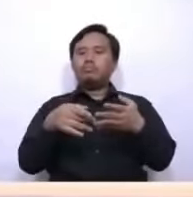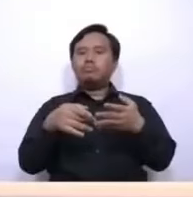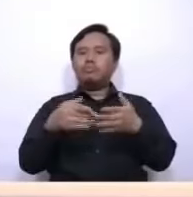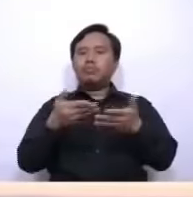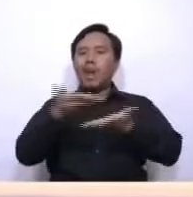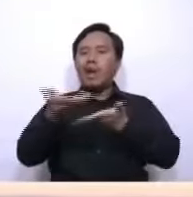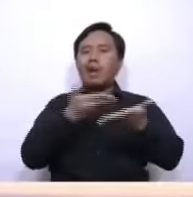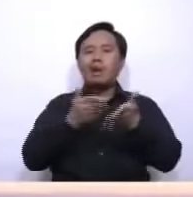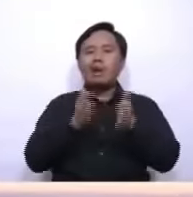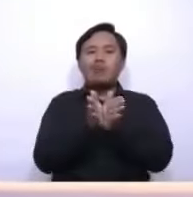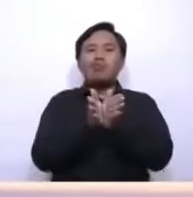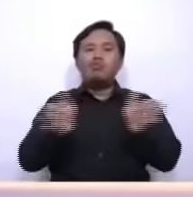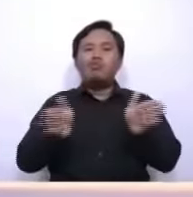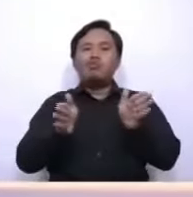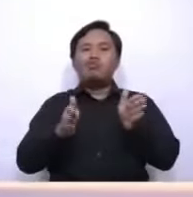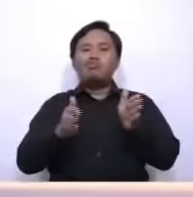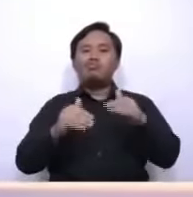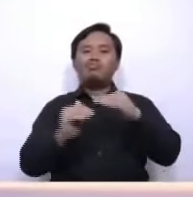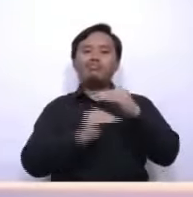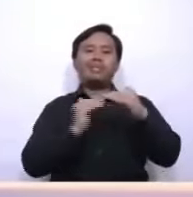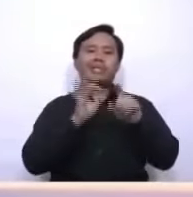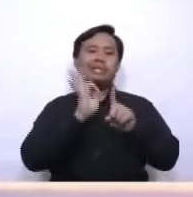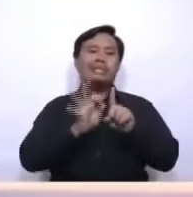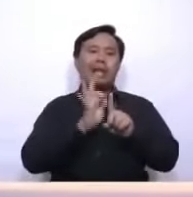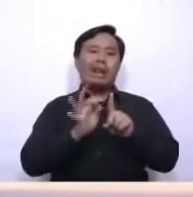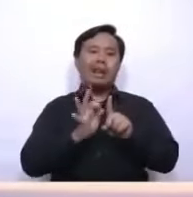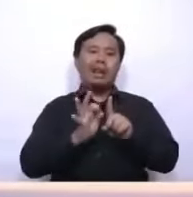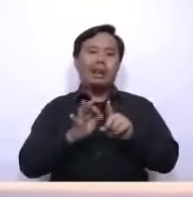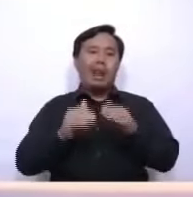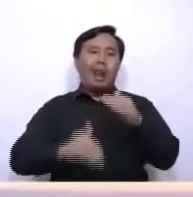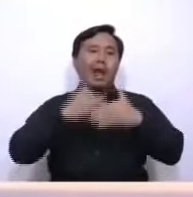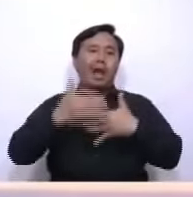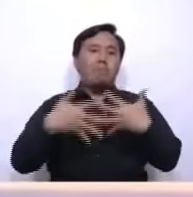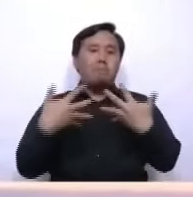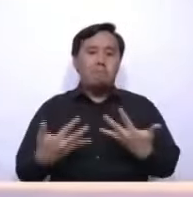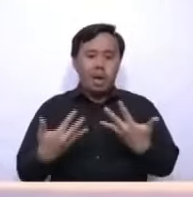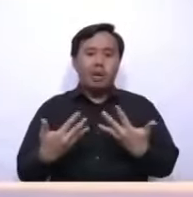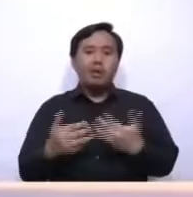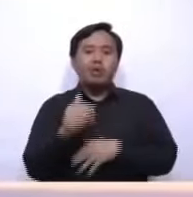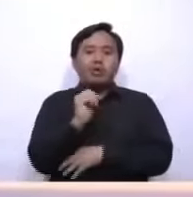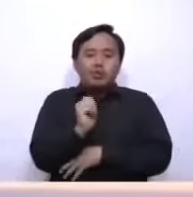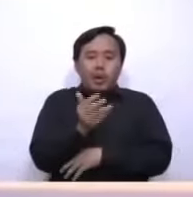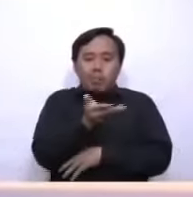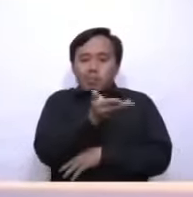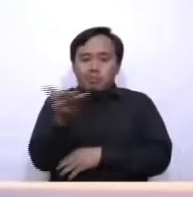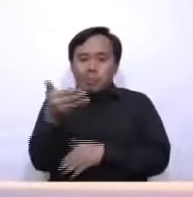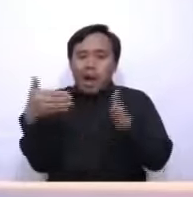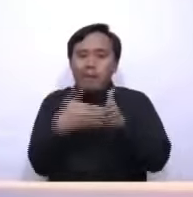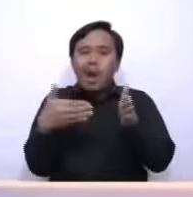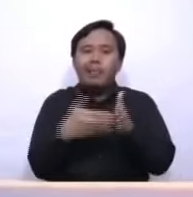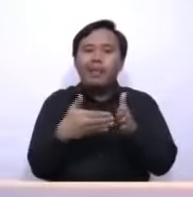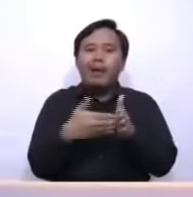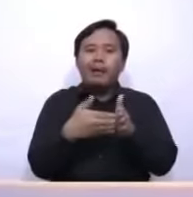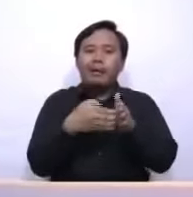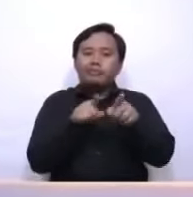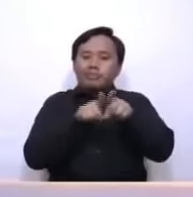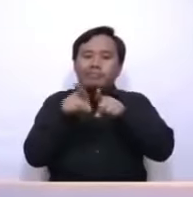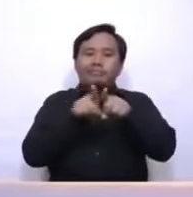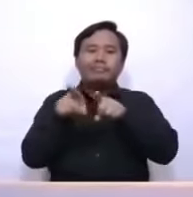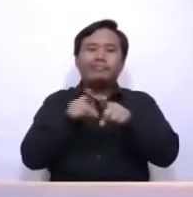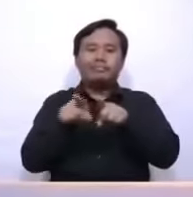teknologi digital. Pertanyaannya, bagaimana langkah konkret Anda untuk mengatasi hambatan integrasi